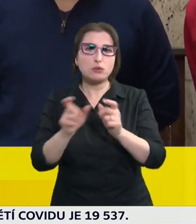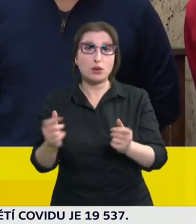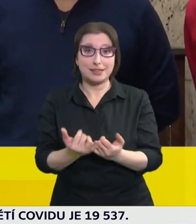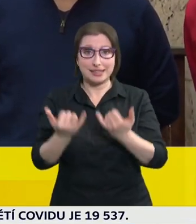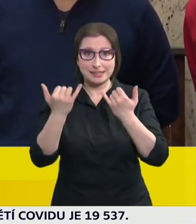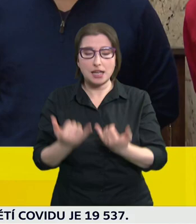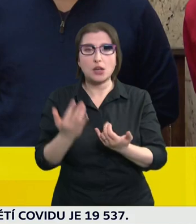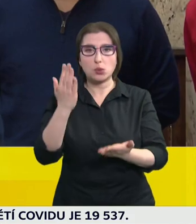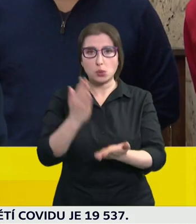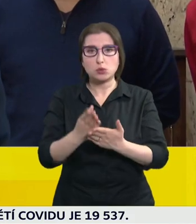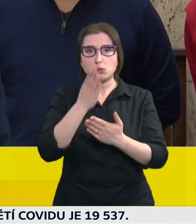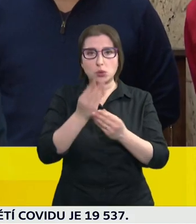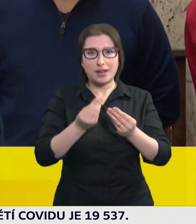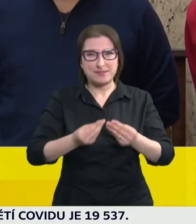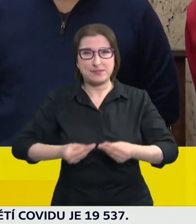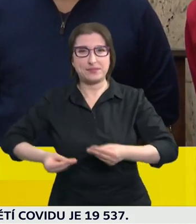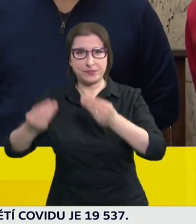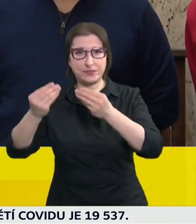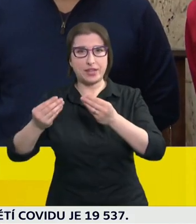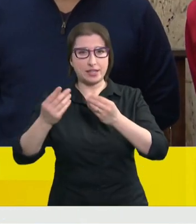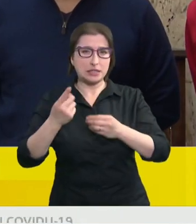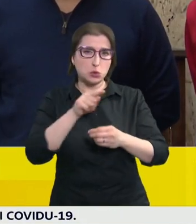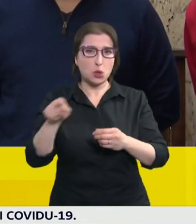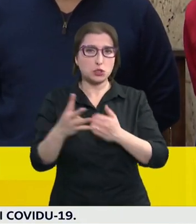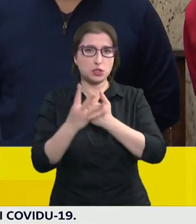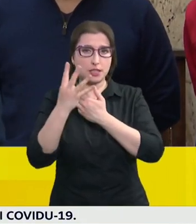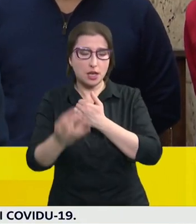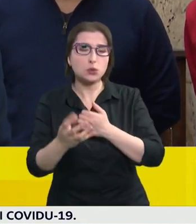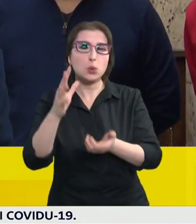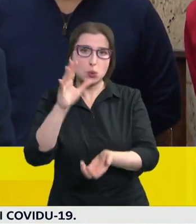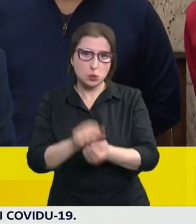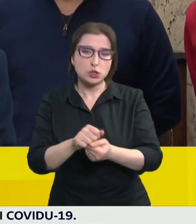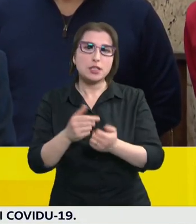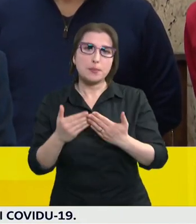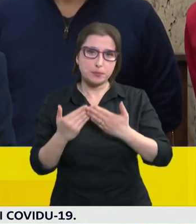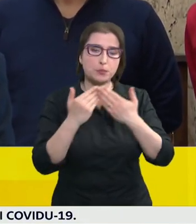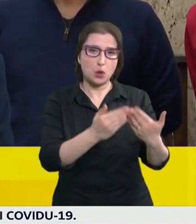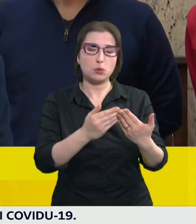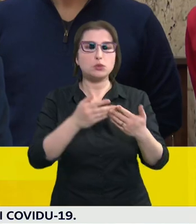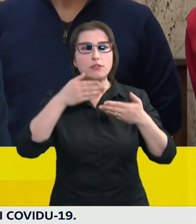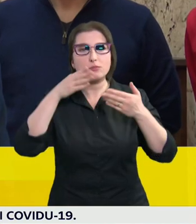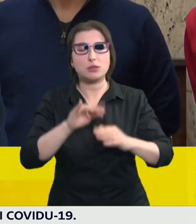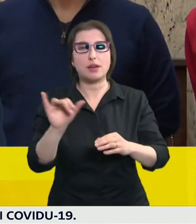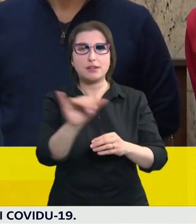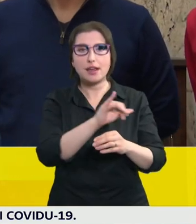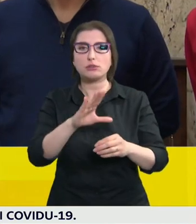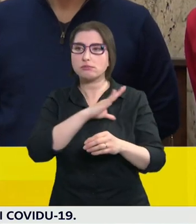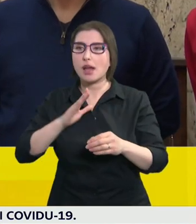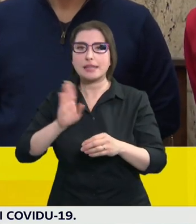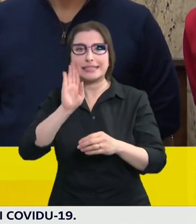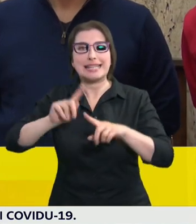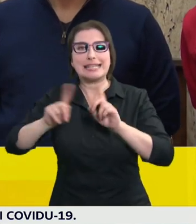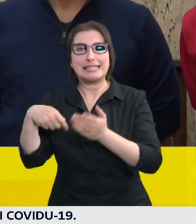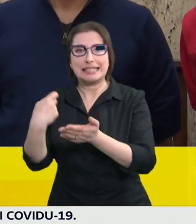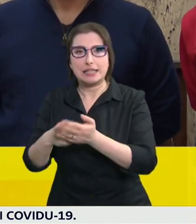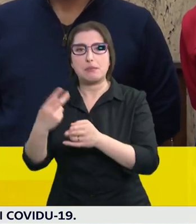dynamice nárůstu počtu pacientů by nepochybně významně posílili kapacitu těch nemocnic ve smyslu účinné pomoci, zejména na